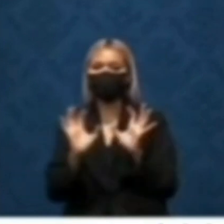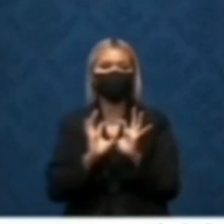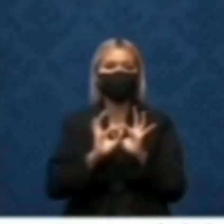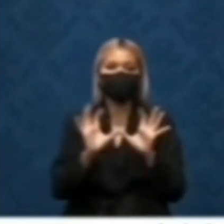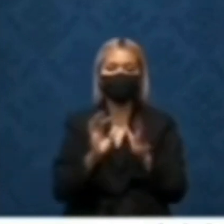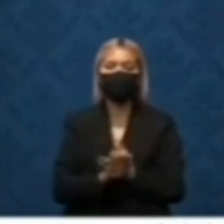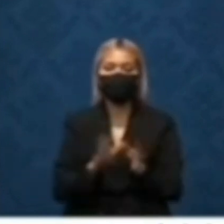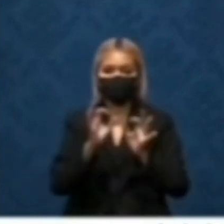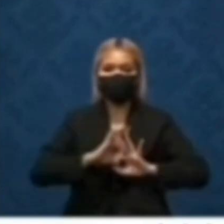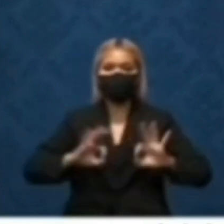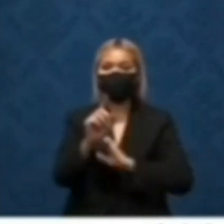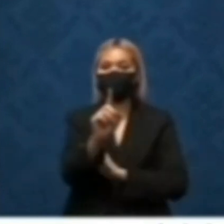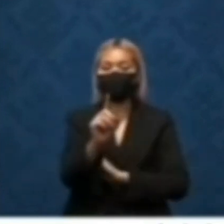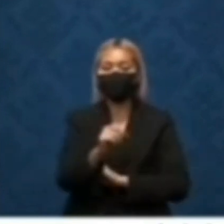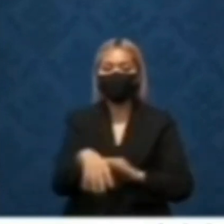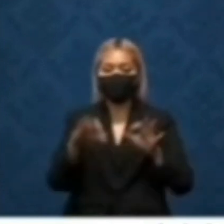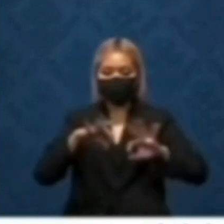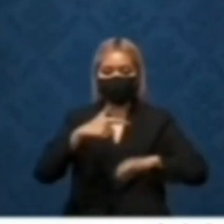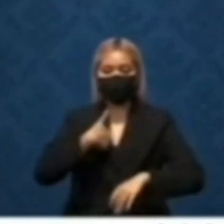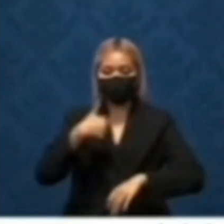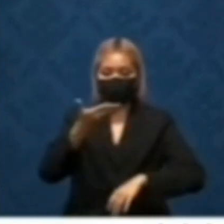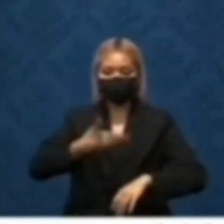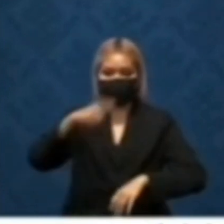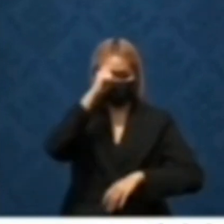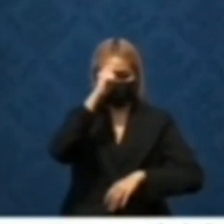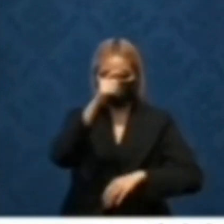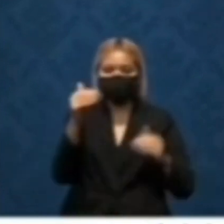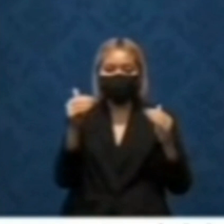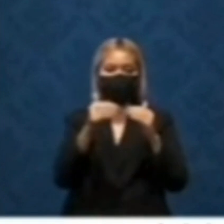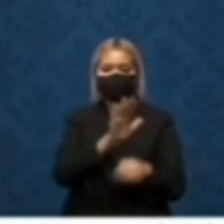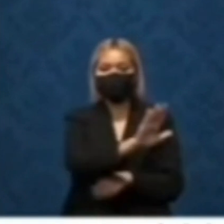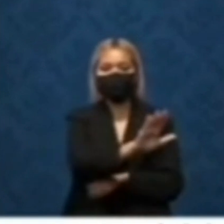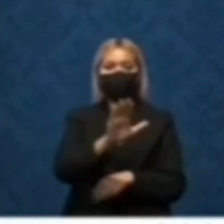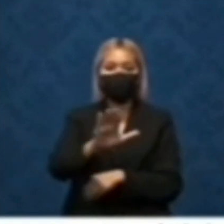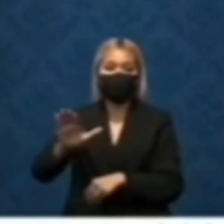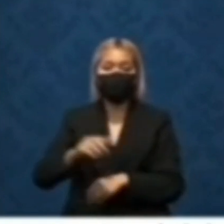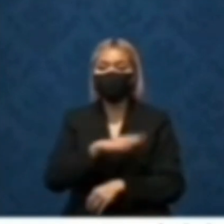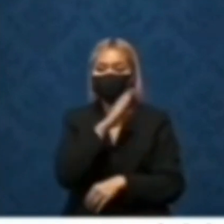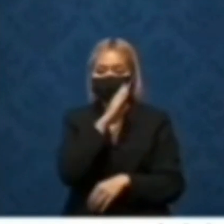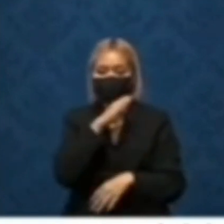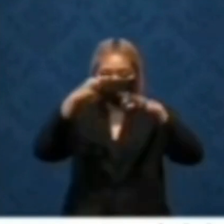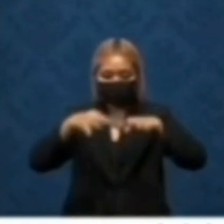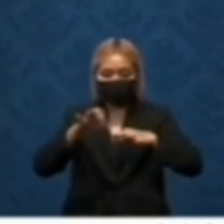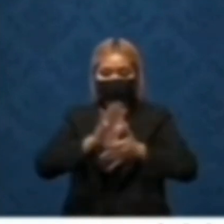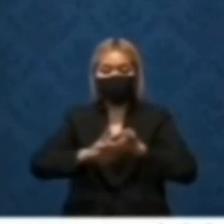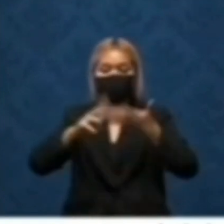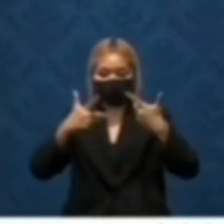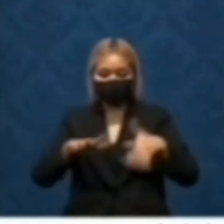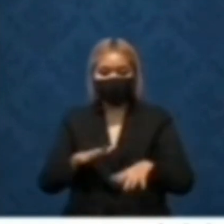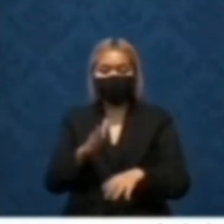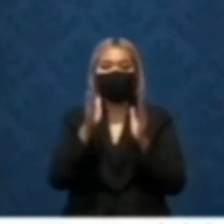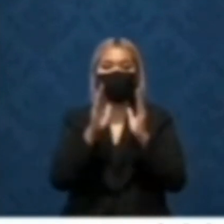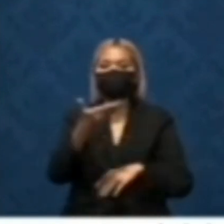มคิดว่าสิ่งที่สำคัญยิ่งก็คือจำเป็นต้องเคารพเอกสิทธิ์ของตัวแทนประชาชนในการลงมติซึ่งเราเชื่อมั่นว่าทุกท่านมีวิจ